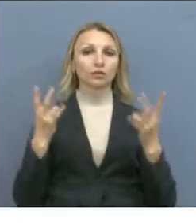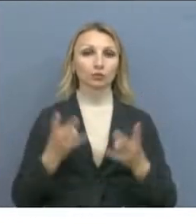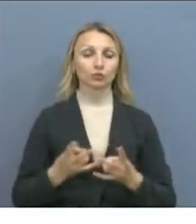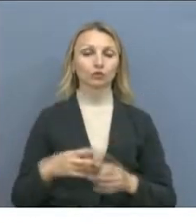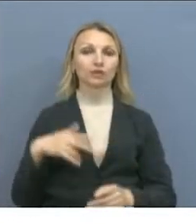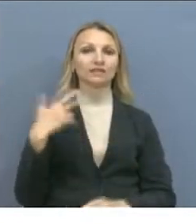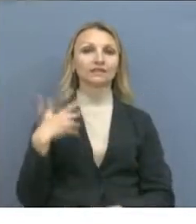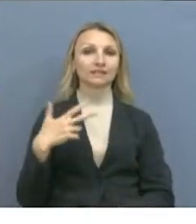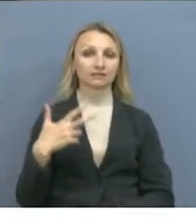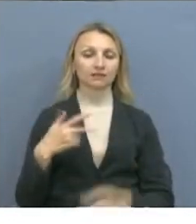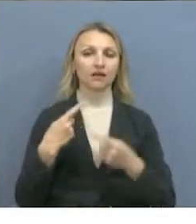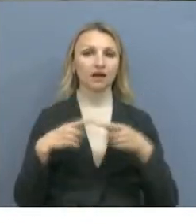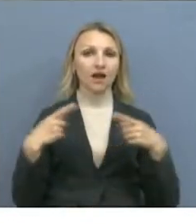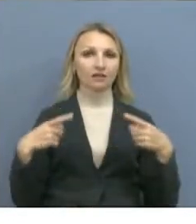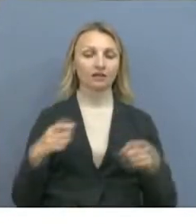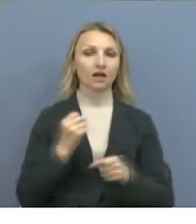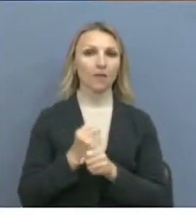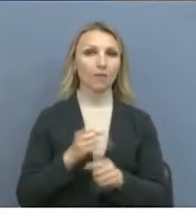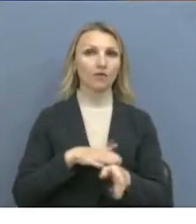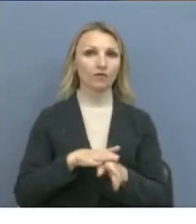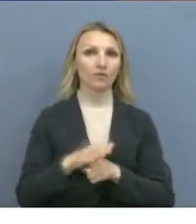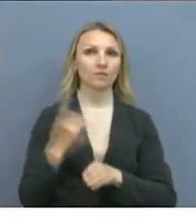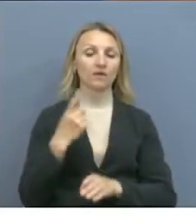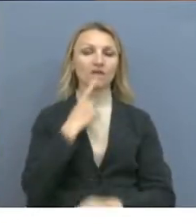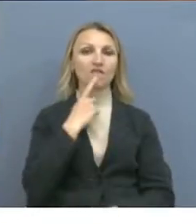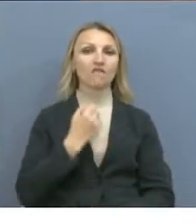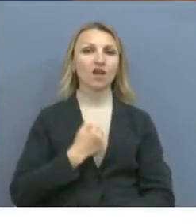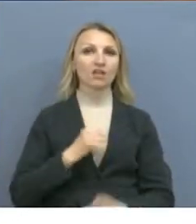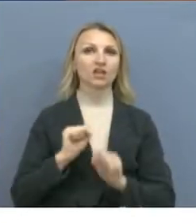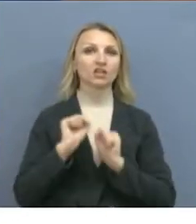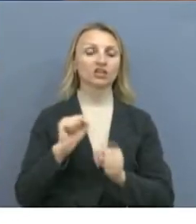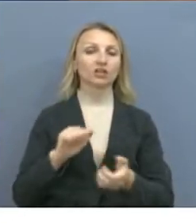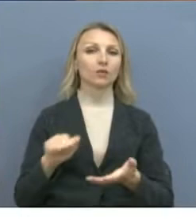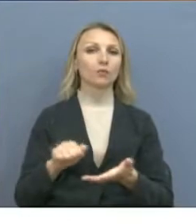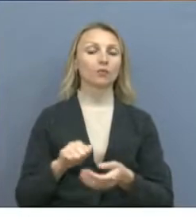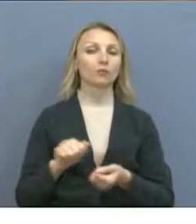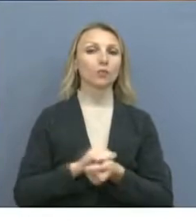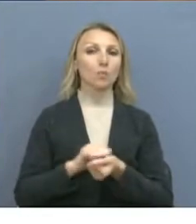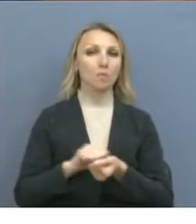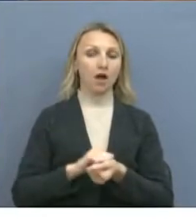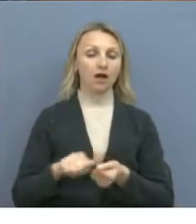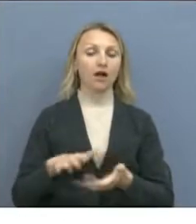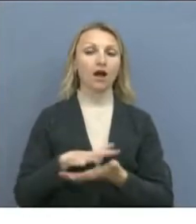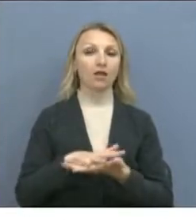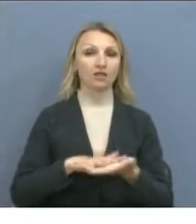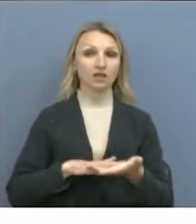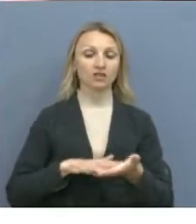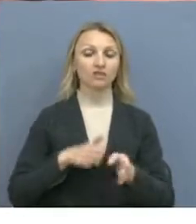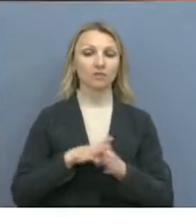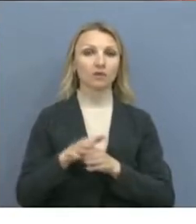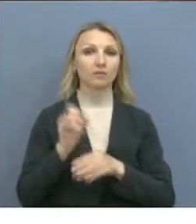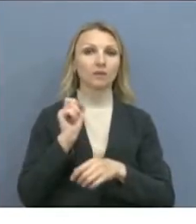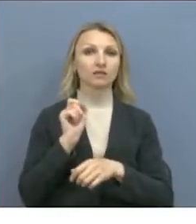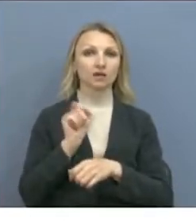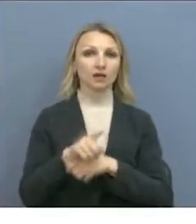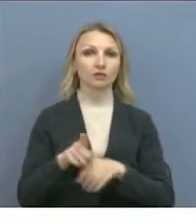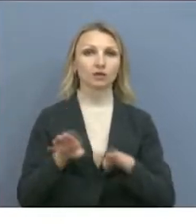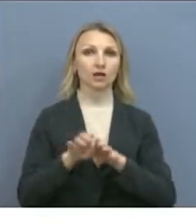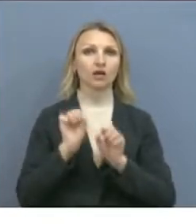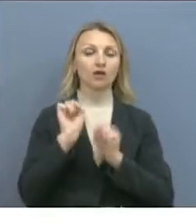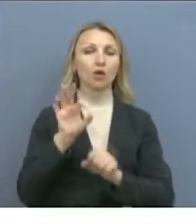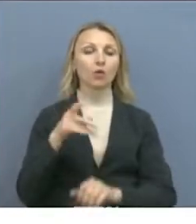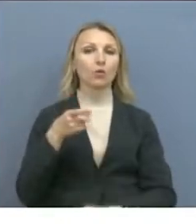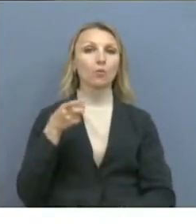30 действий. В первую очередь составляется схема военно-защитной одежды на бумаге, а затем выполняется в соответствии с заказом. Такая защита оберегает от пули и